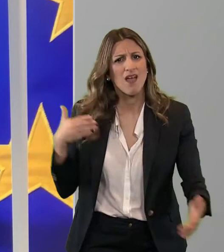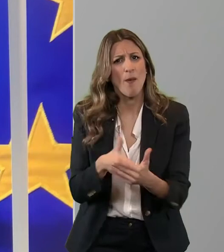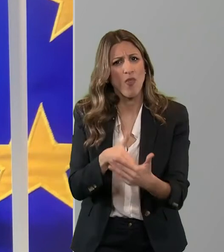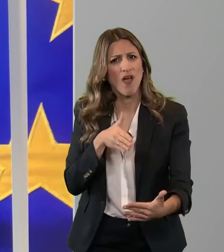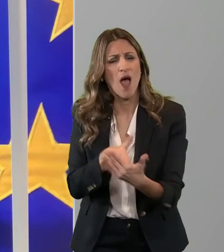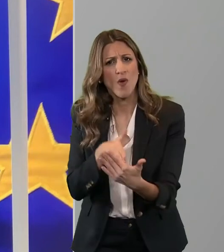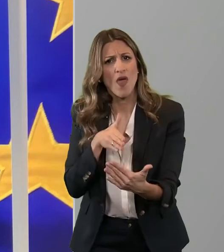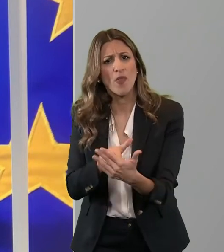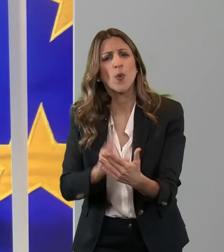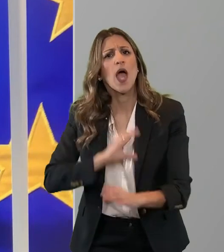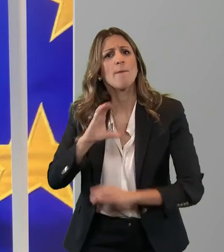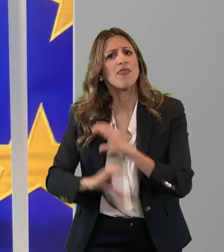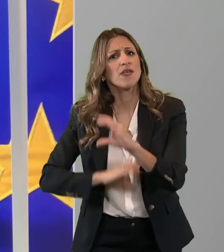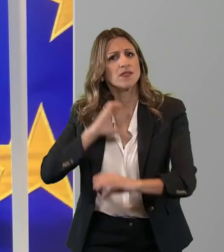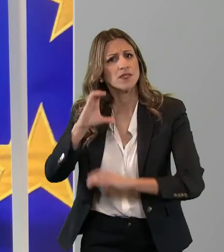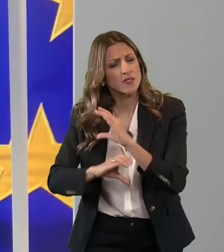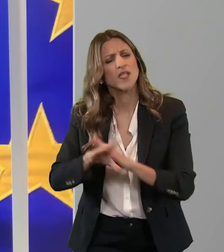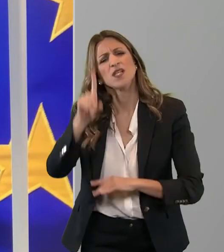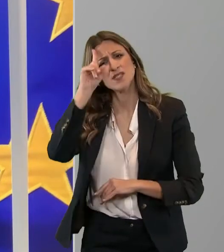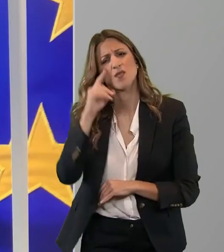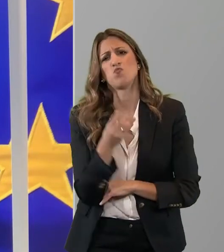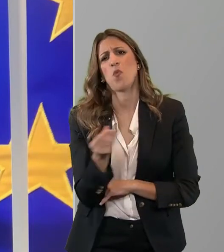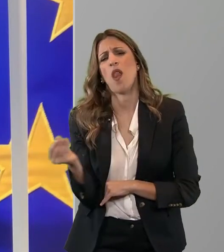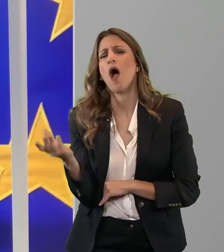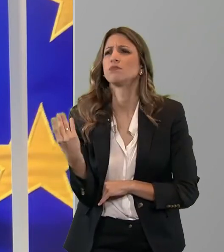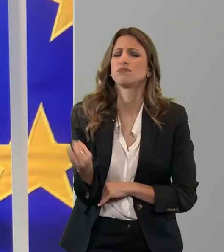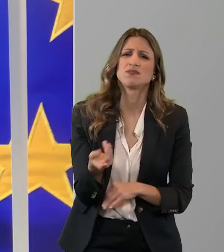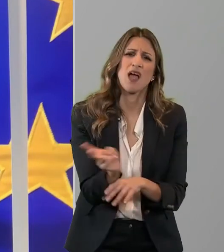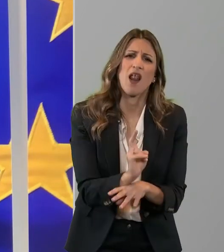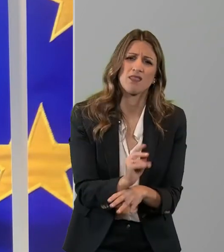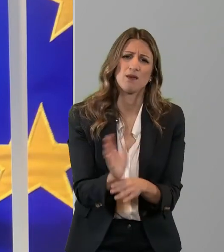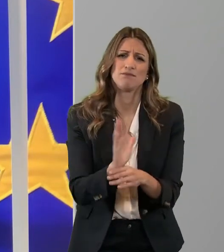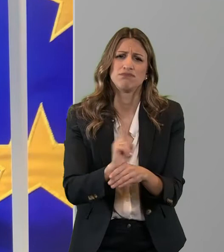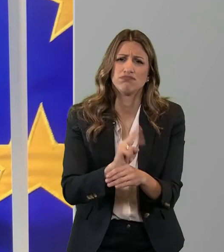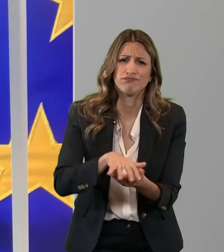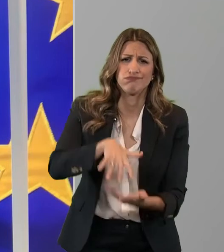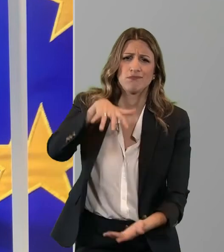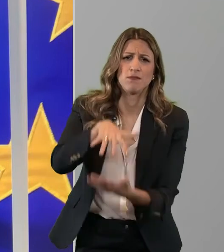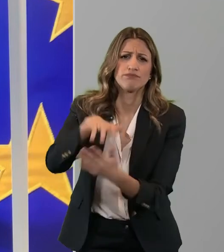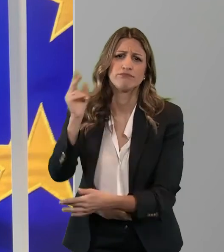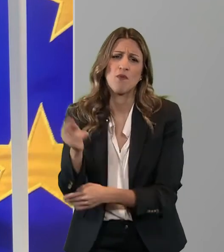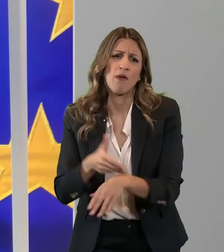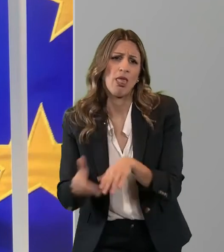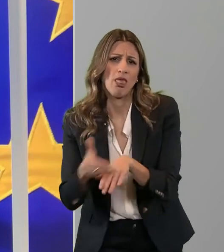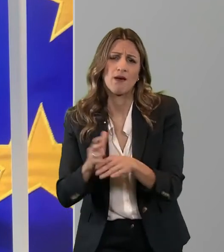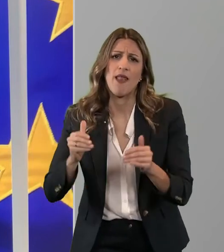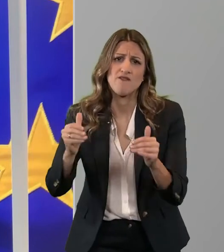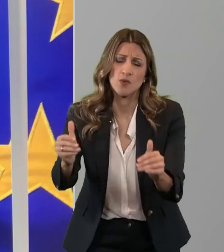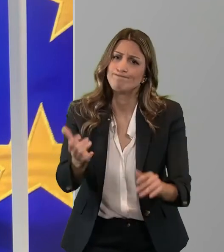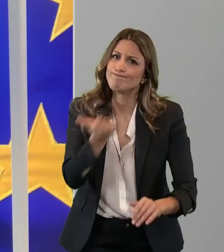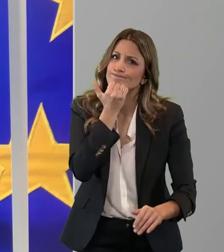στις επενδύσεις σε δίκτυα. Πολλά από αυτά είχαν να κάνουν με γραφειοκρατικές αγκυλώσεις. Και